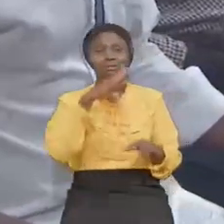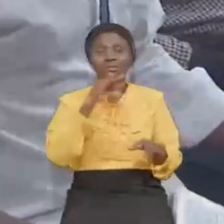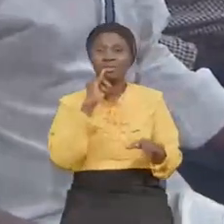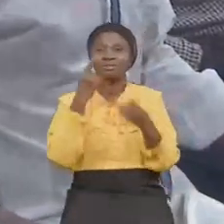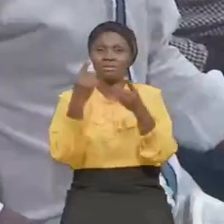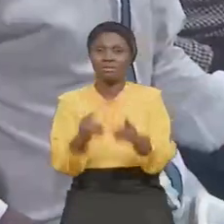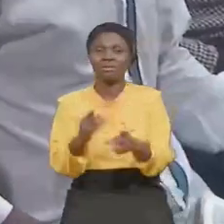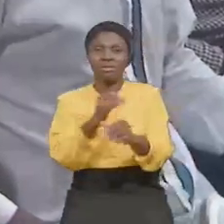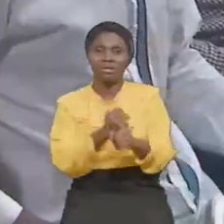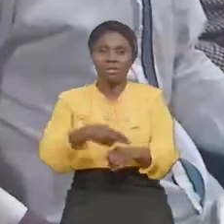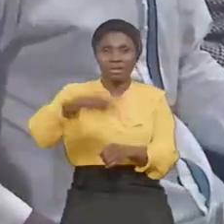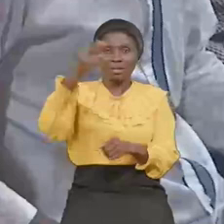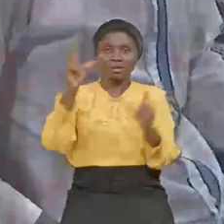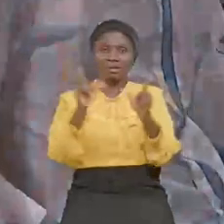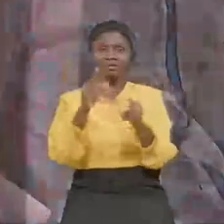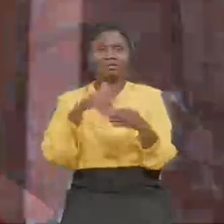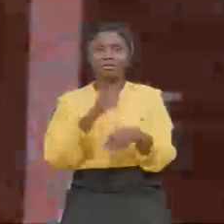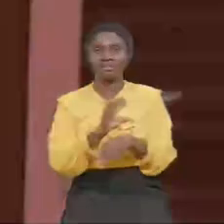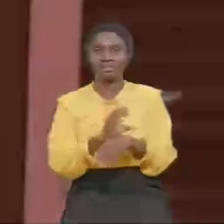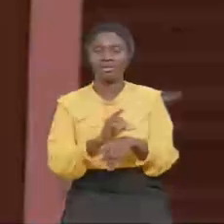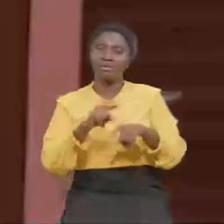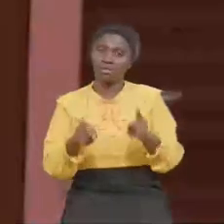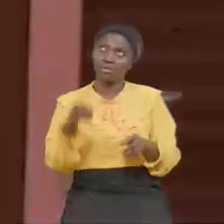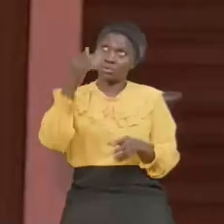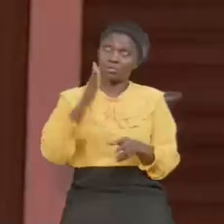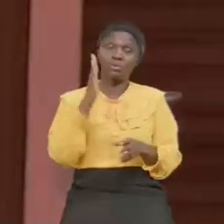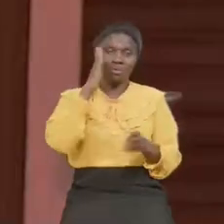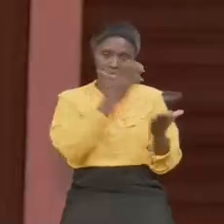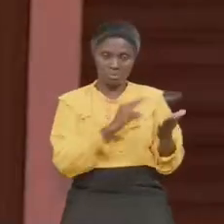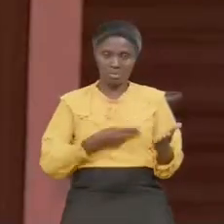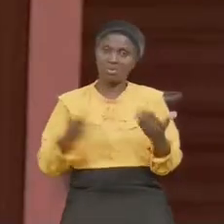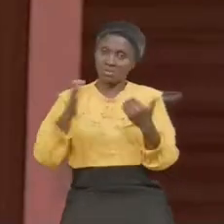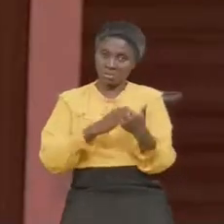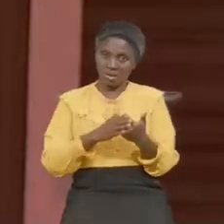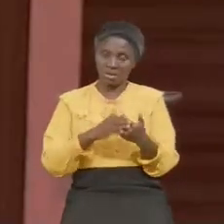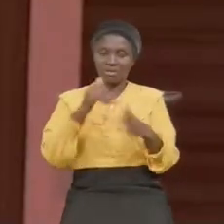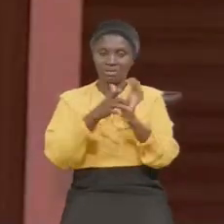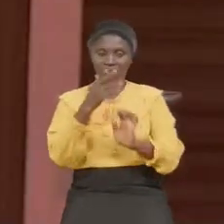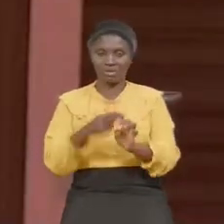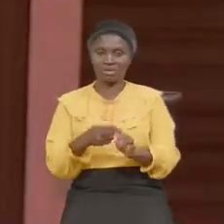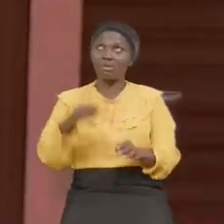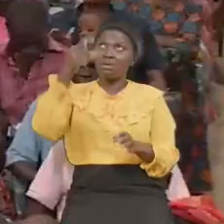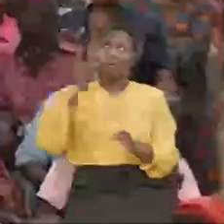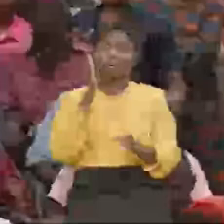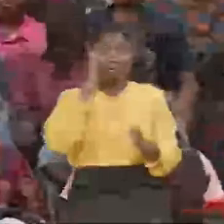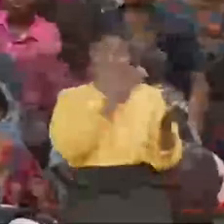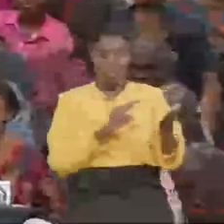prendre une grande proportion. Mais Dieu va nous ramener. J'ai dit, le Seigneur va nous ramener.